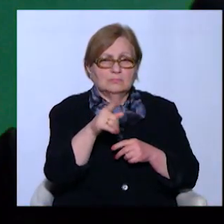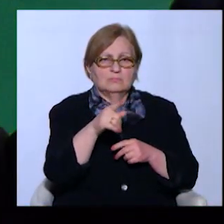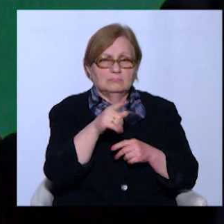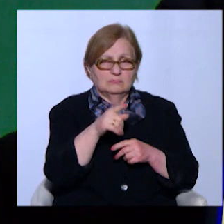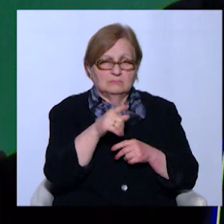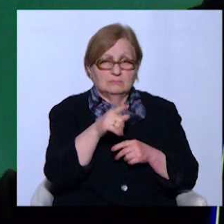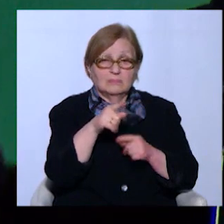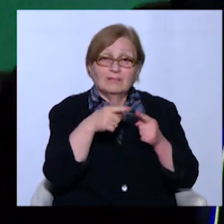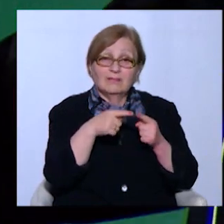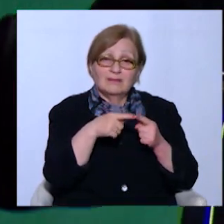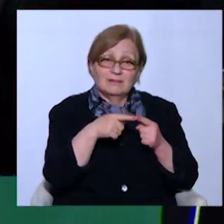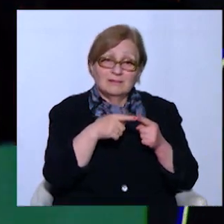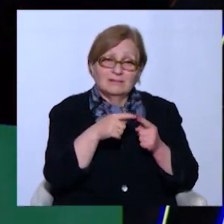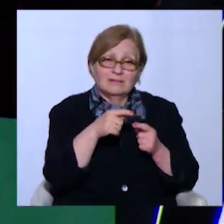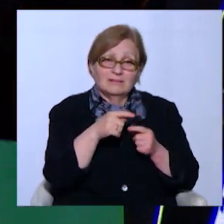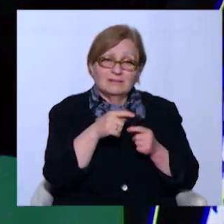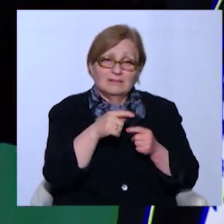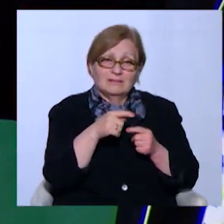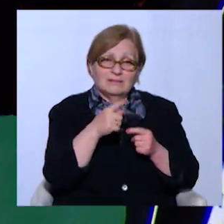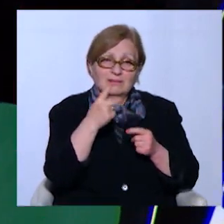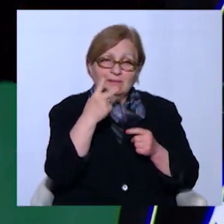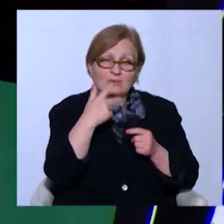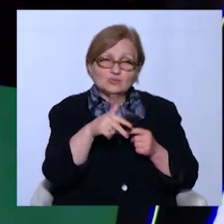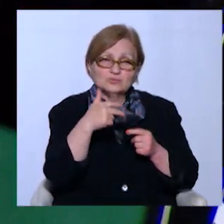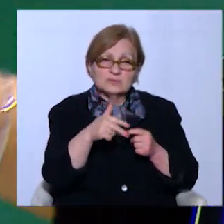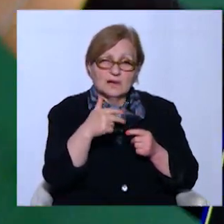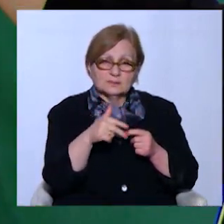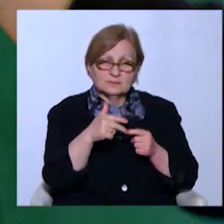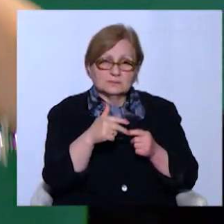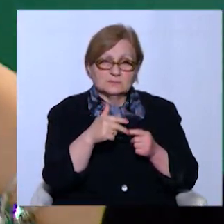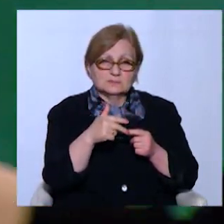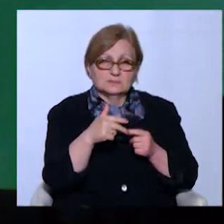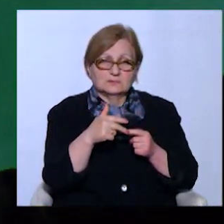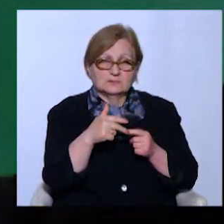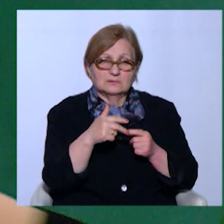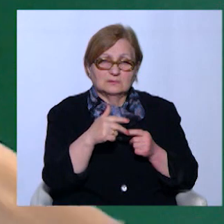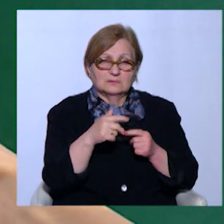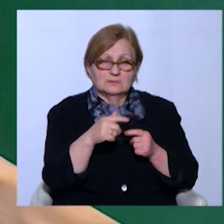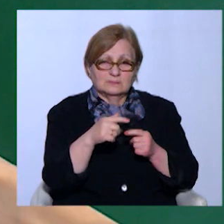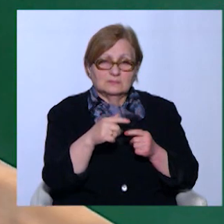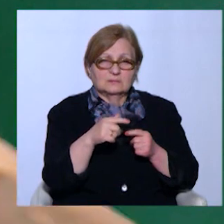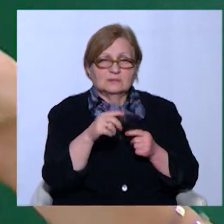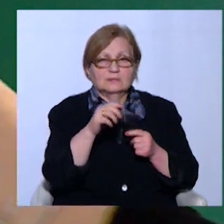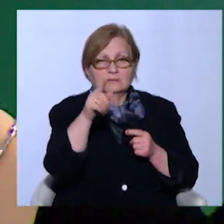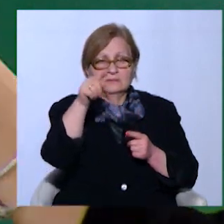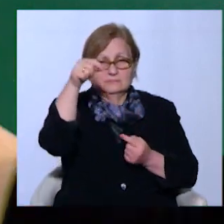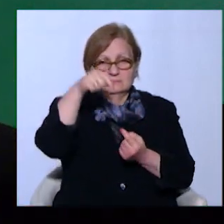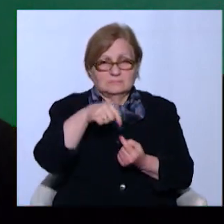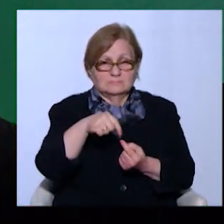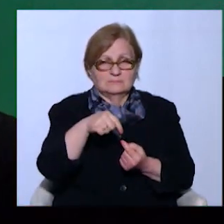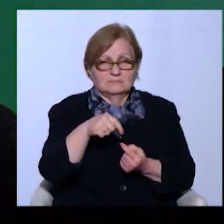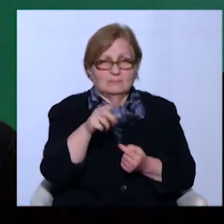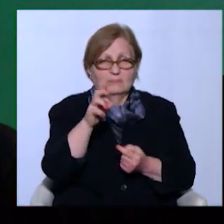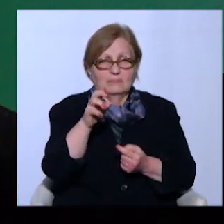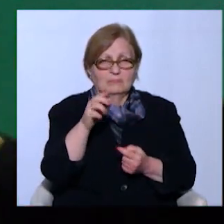150-ია, ხოლო კუთხე A გამოდის 30 გრადუსი. BK მართობულია AD გვერდის და ვიცით რომ